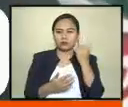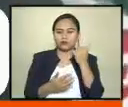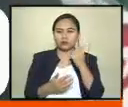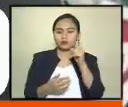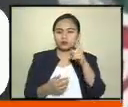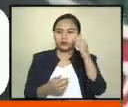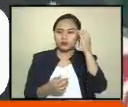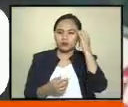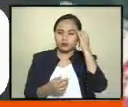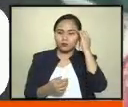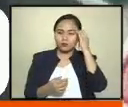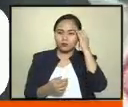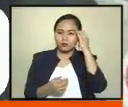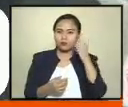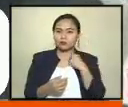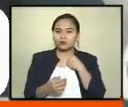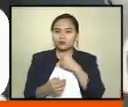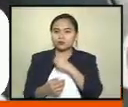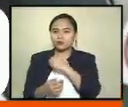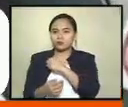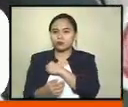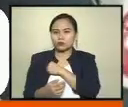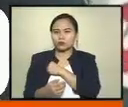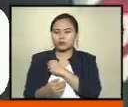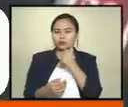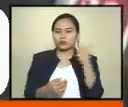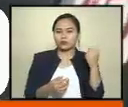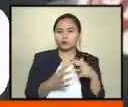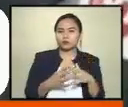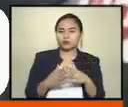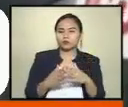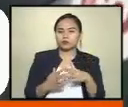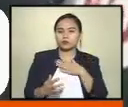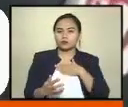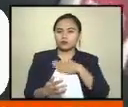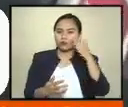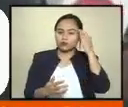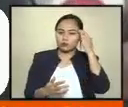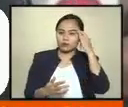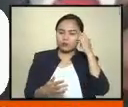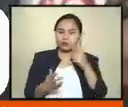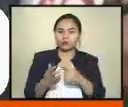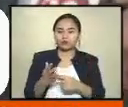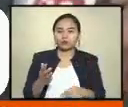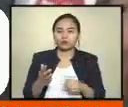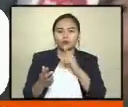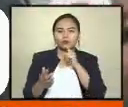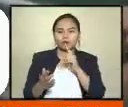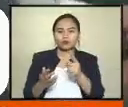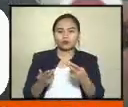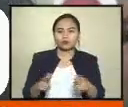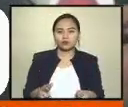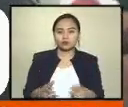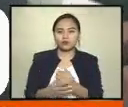Alamin niyo muna sa mga senators ng ibang bansa, alamin niyo muna kung political harassment ba ito, kung talagang merong kaso